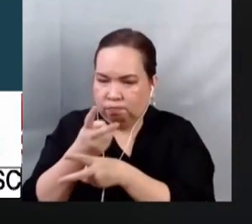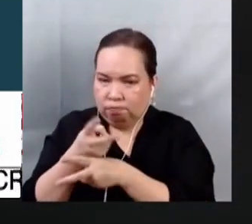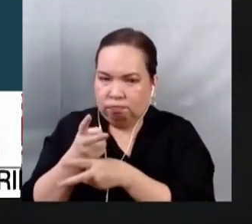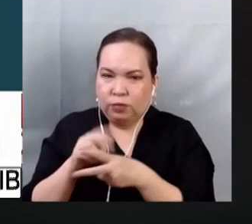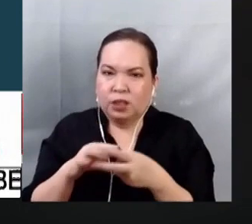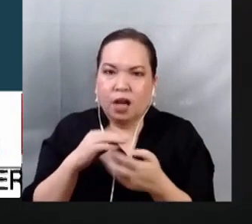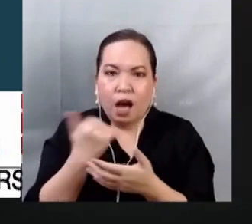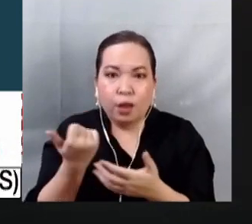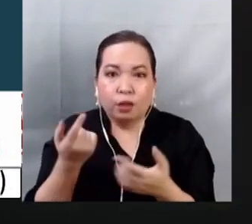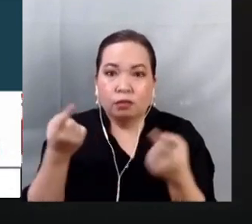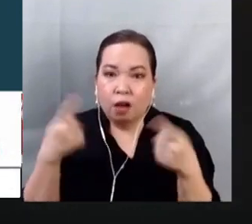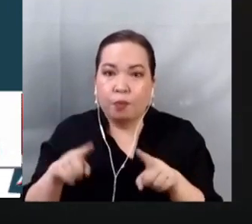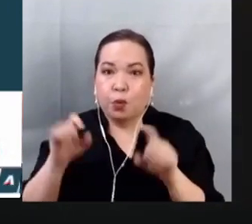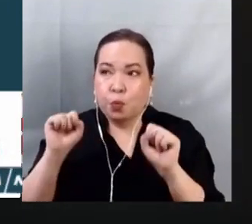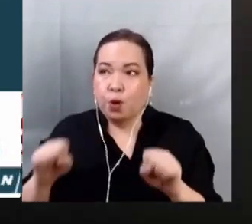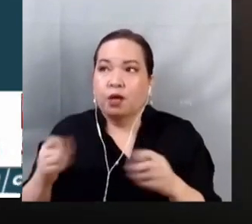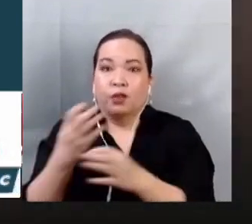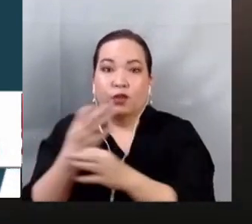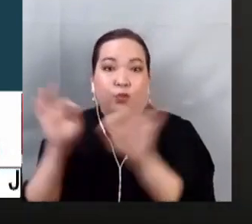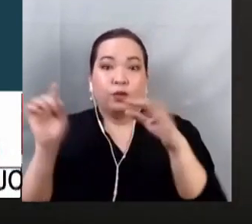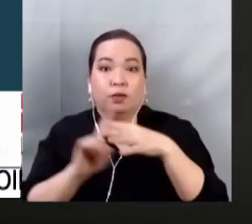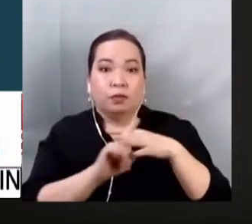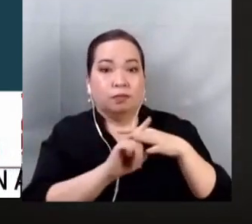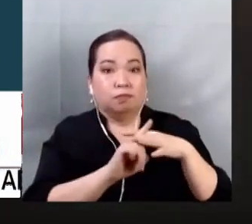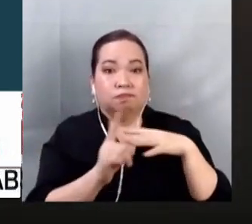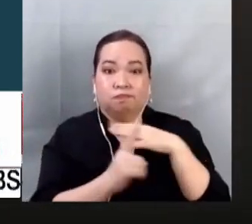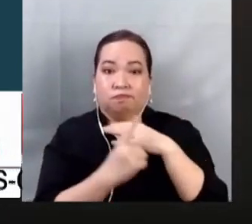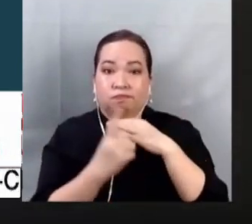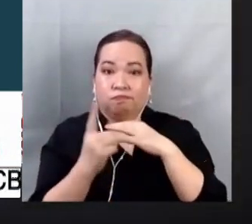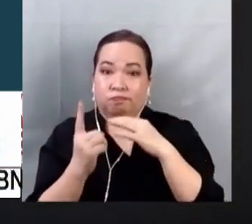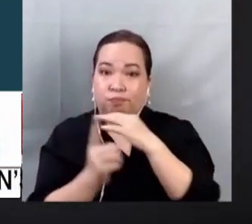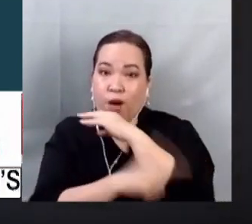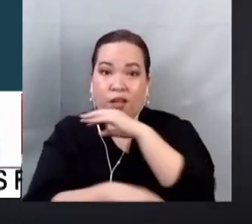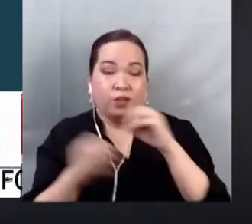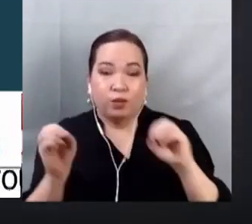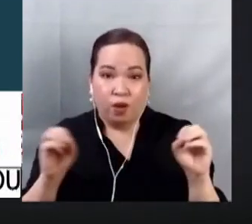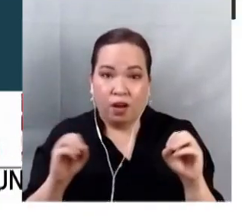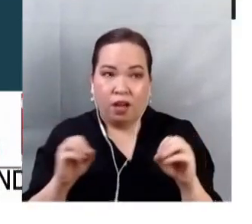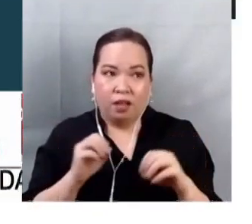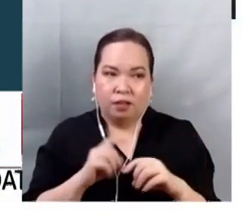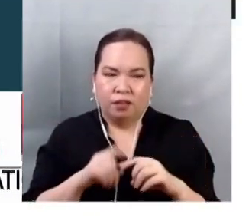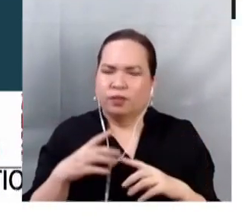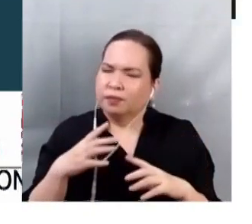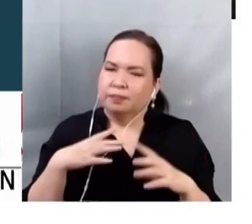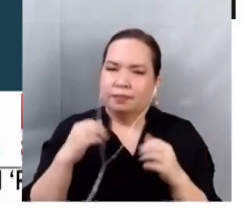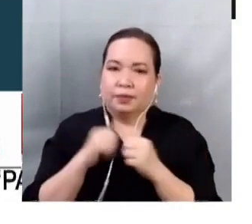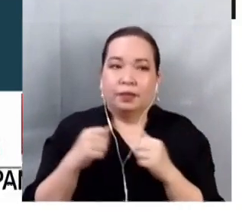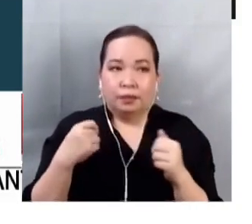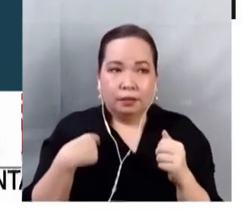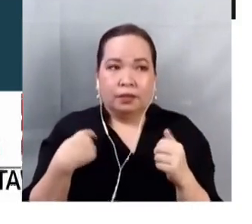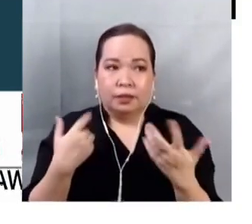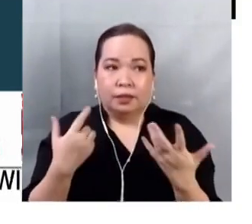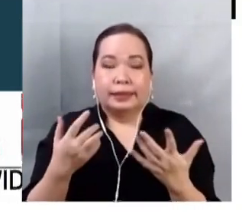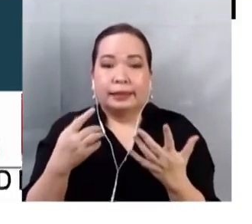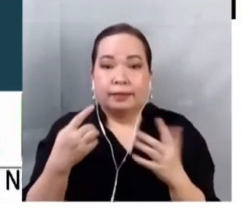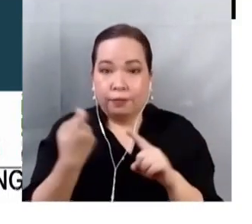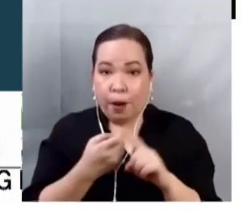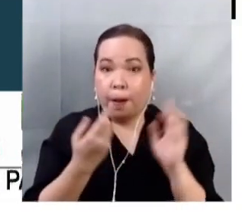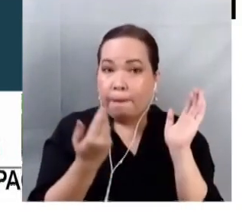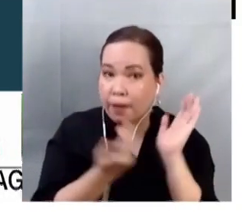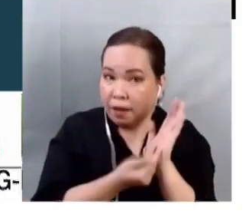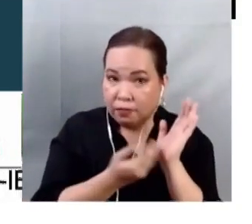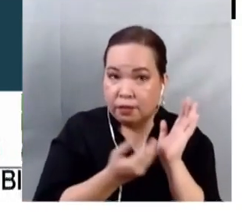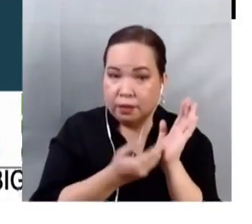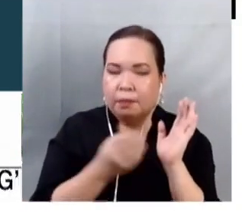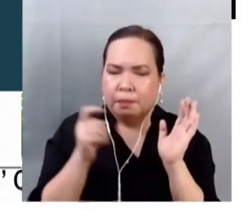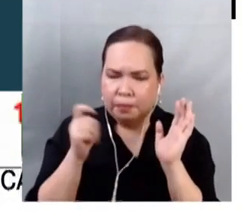So, I don't want to preempt. Otherwise, bakit pa natin i-investigahin yan? Pero sinasabi natin, based on evidence, tingnan natin